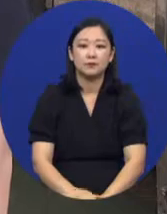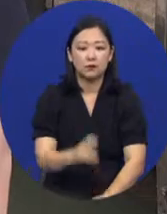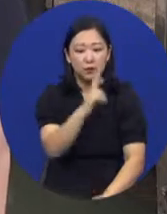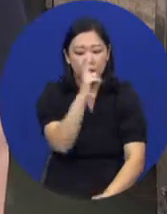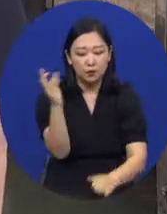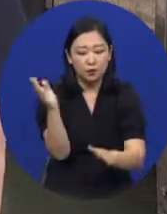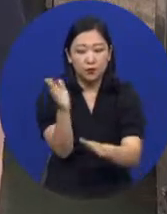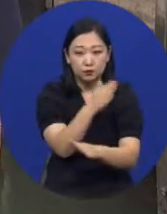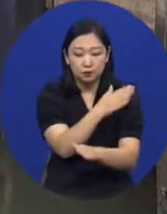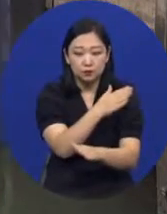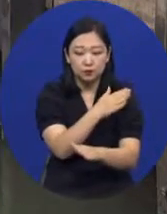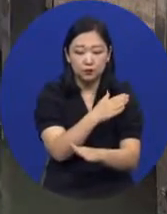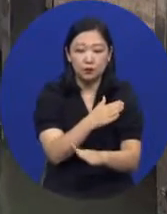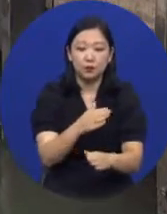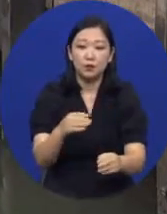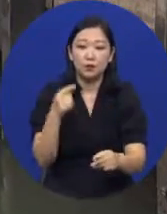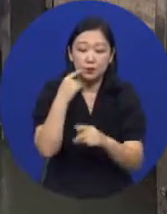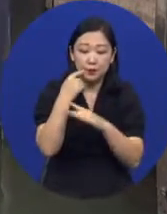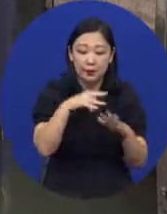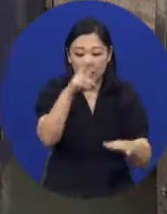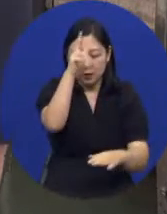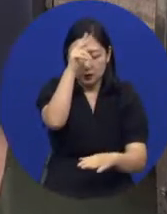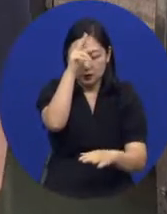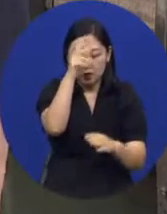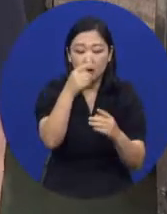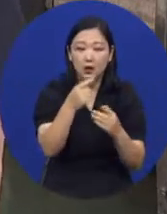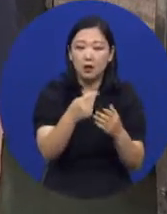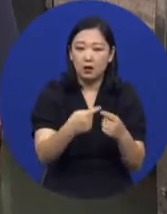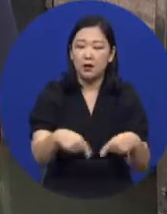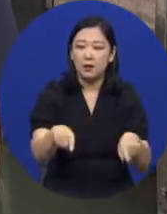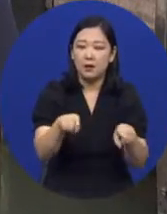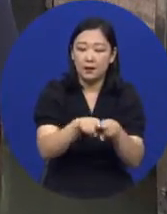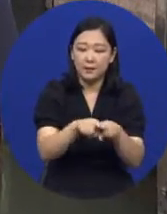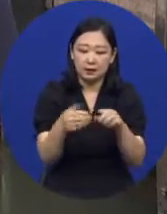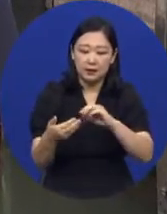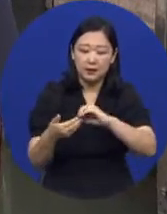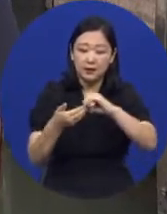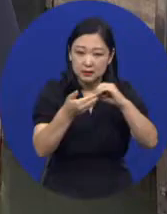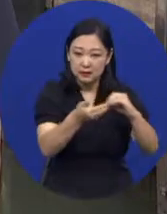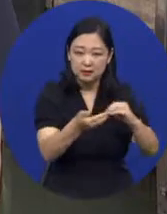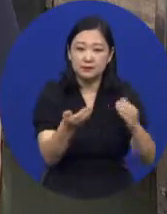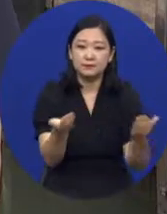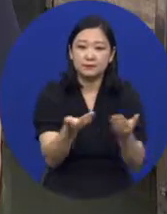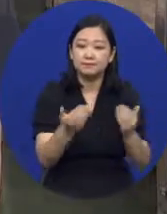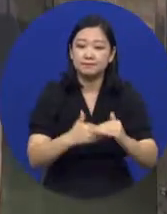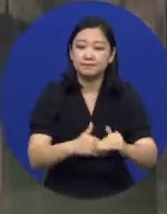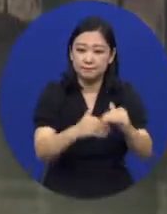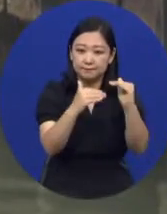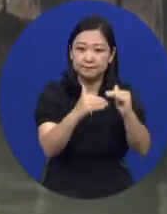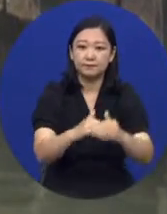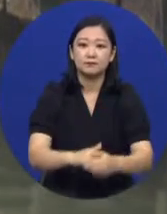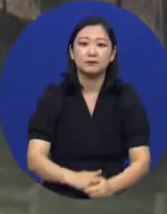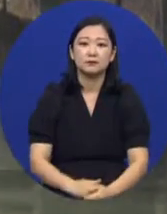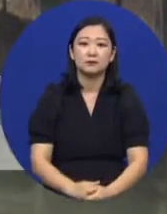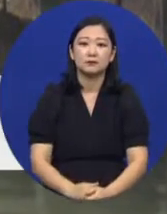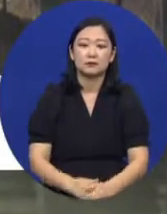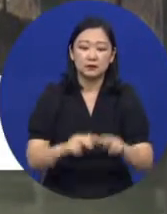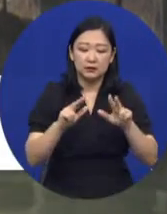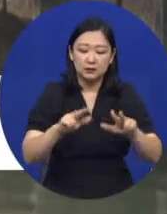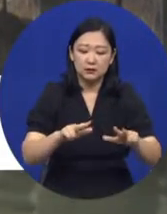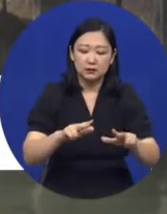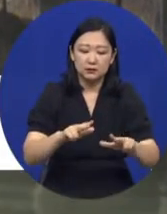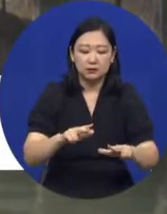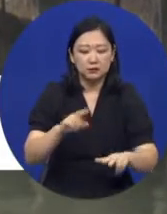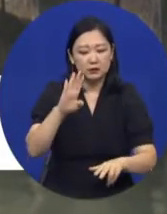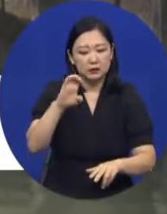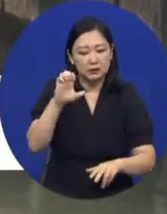오후부터 해경 구조대가 투입돼 선체에 그물망을 치며 본격적인 인양 작업을 시작했습니다. 지금 45도